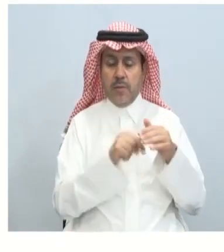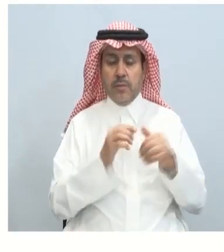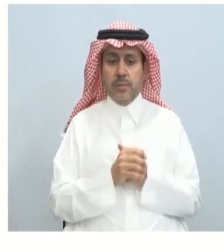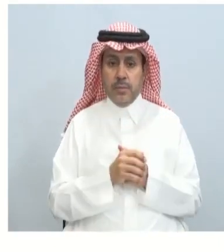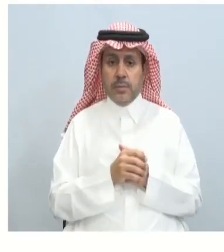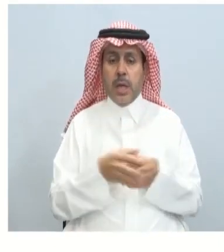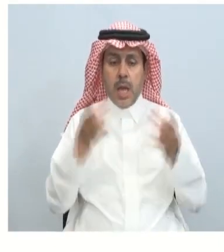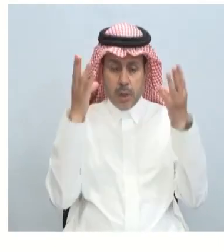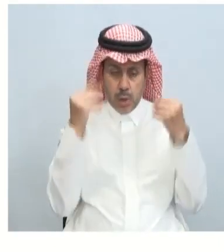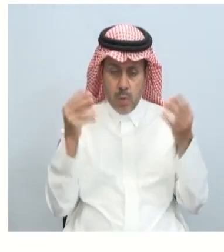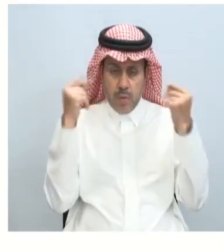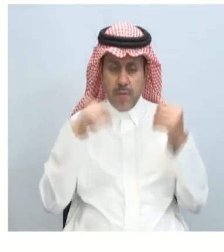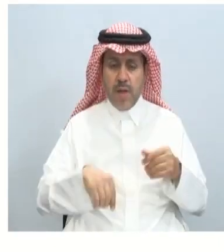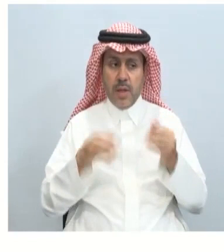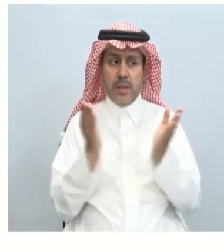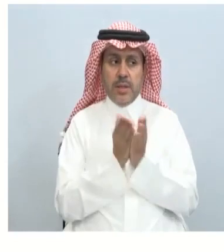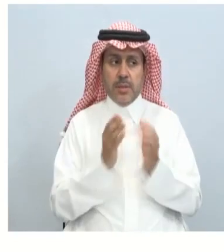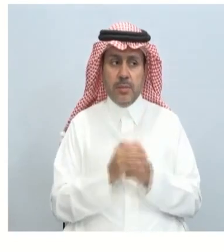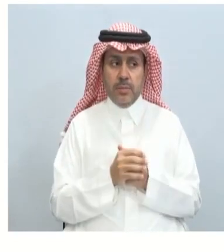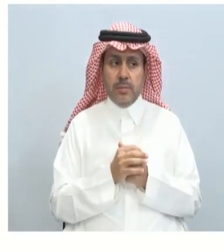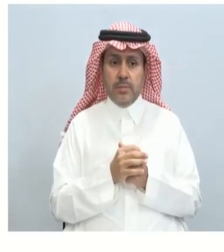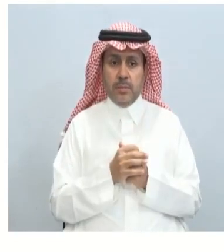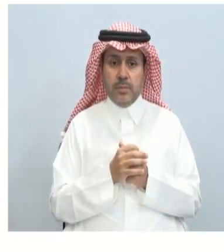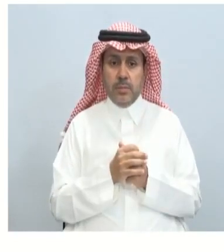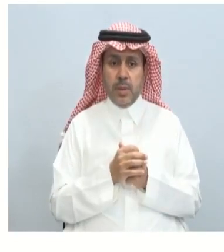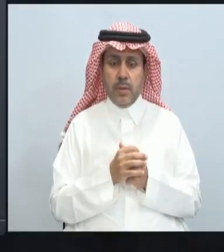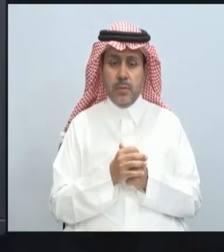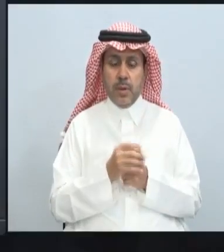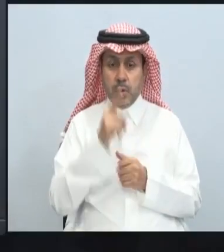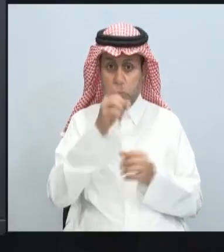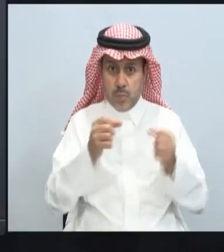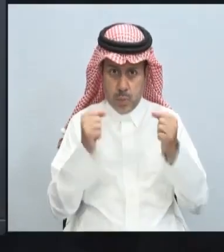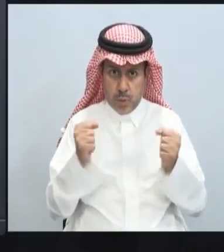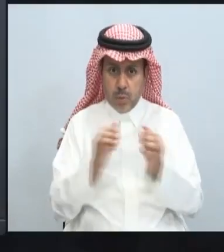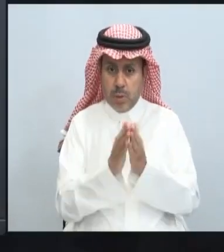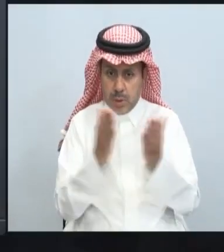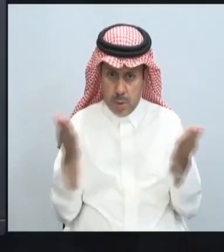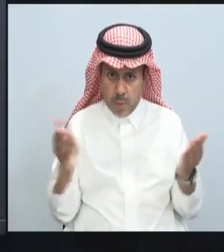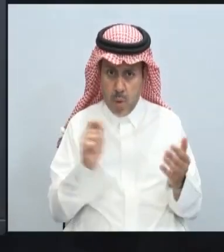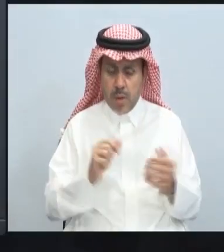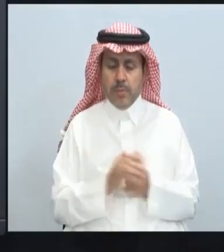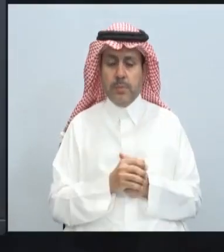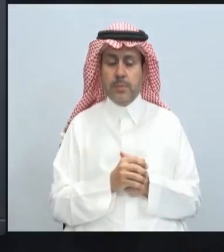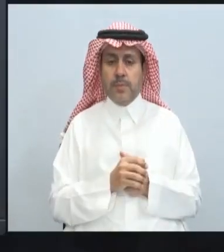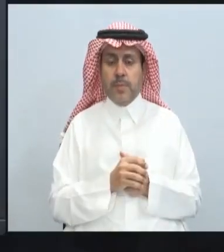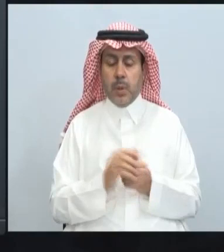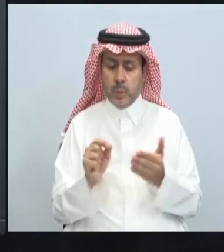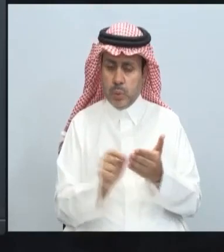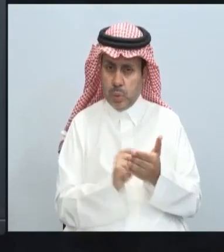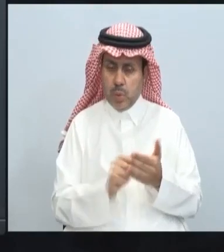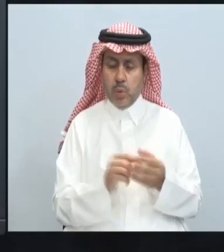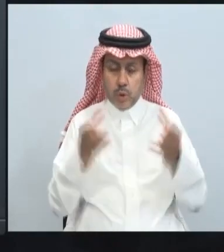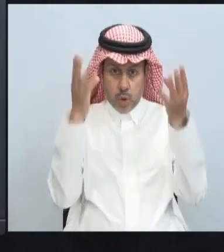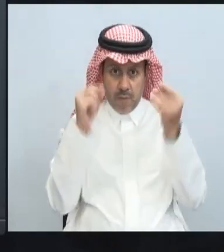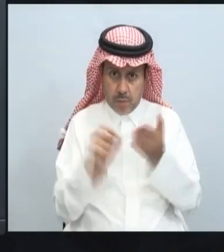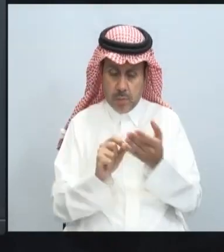ما سناخذه في هذا الدرس فالان اود منك اخي الطالب وقت الطالب ان تحضر الكتاب والقلم لكي تدون ما تريد